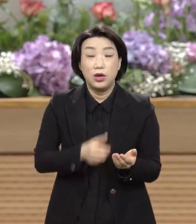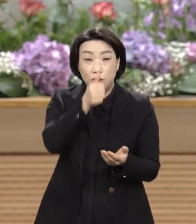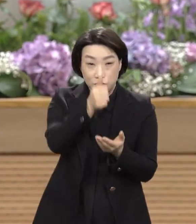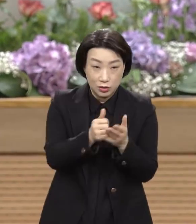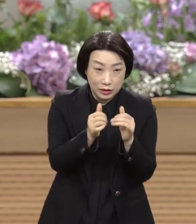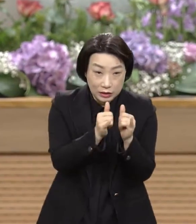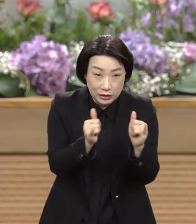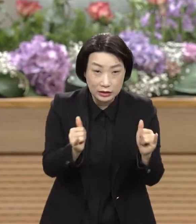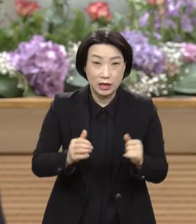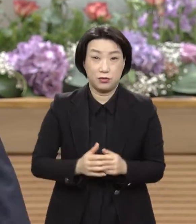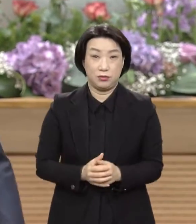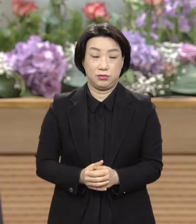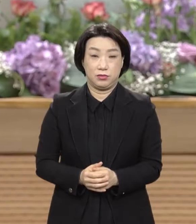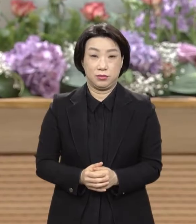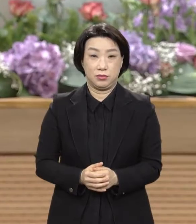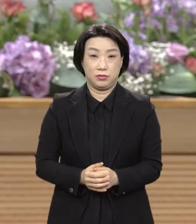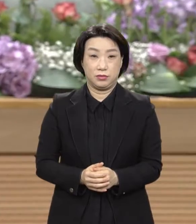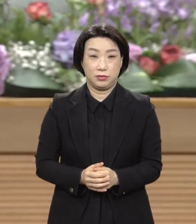죄인이야